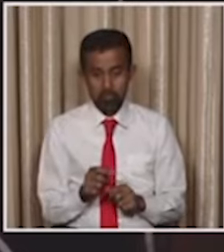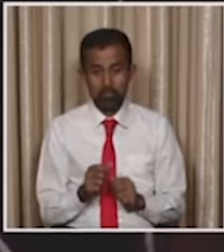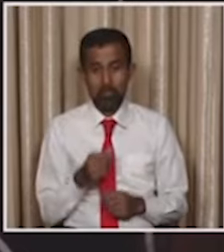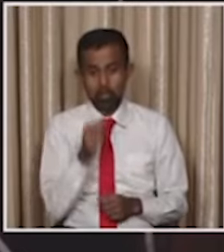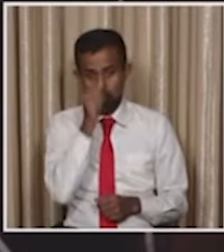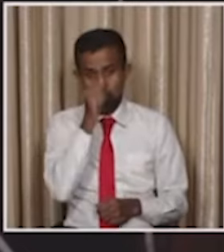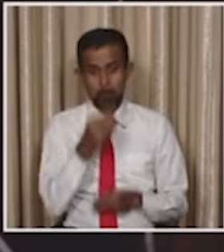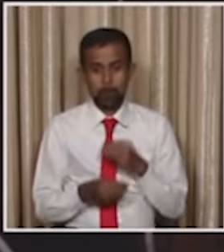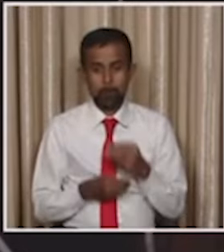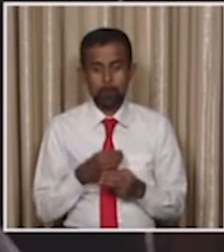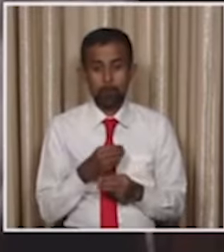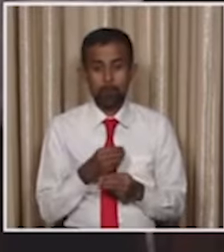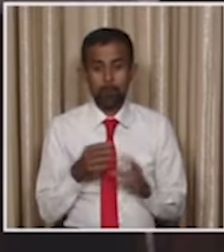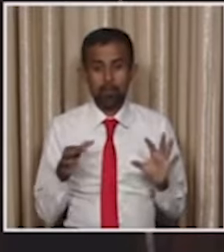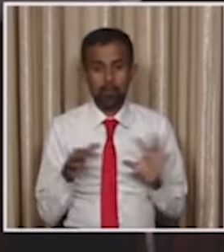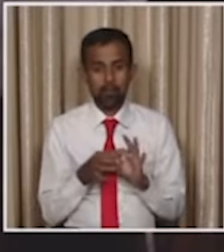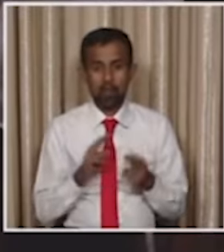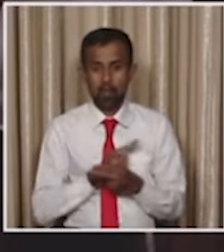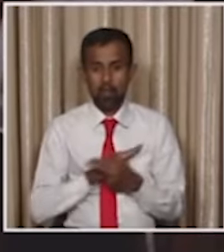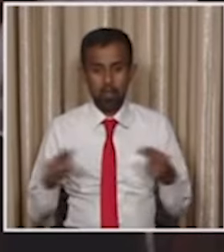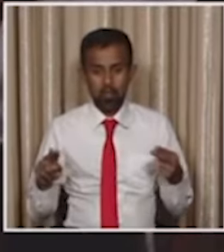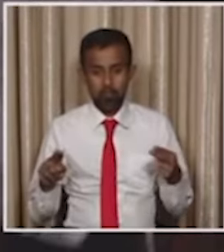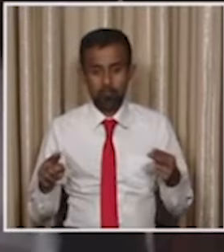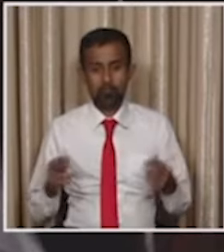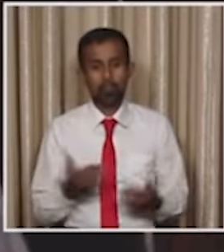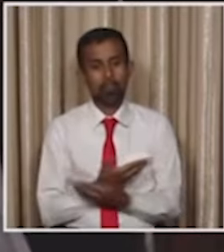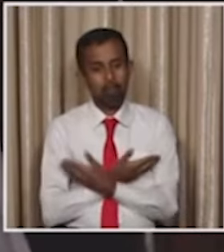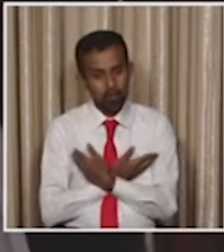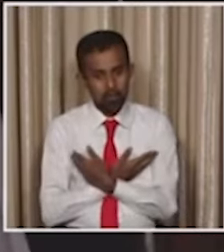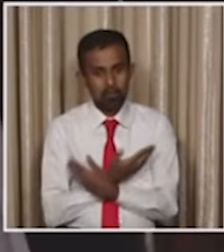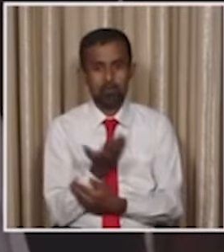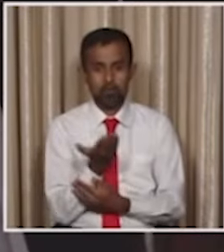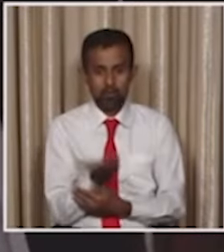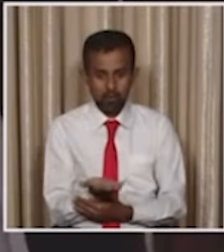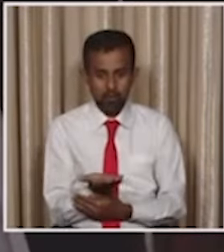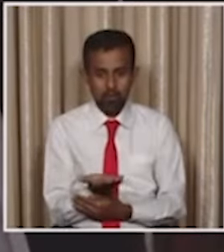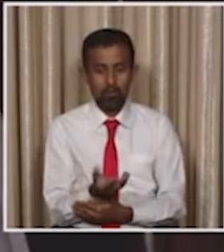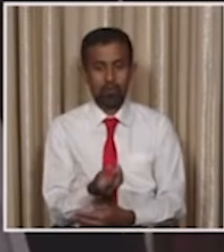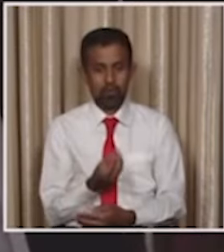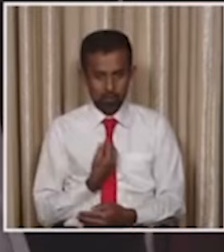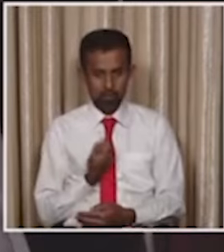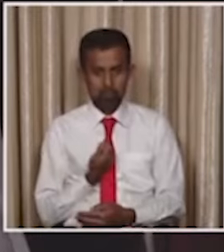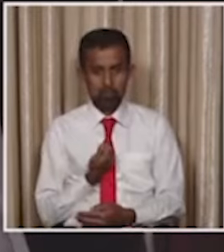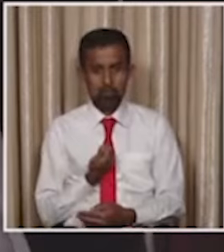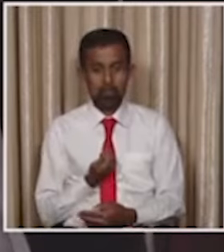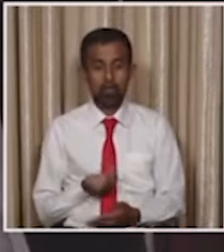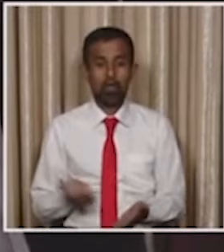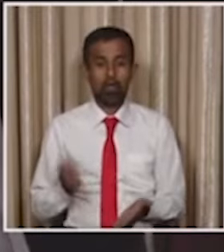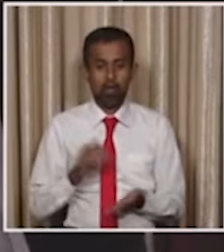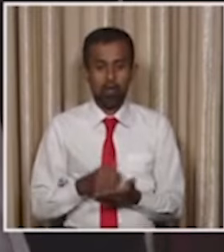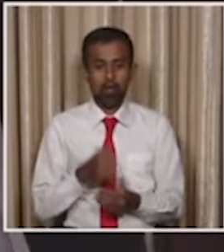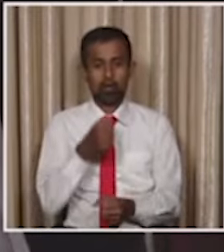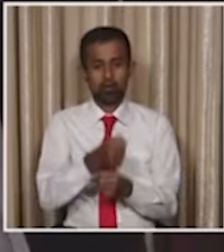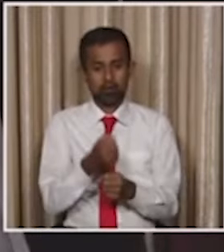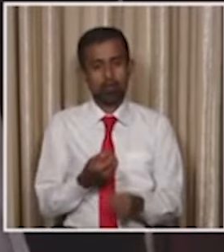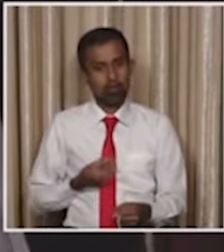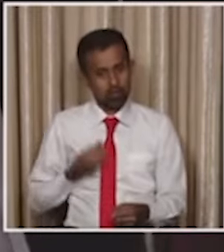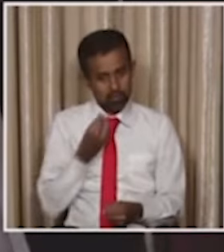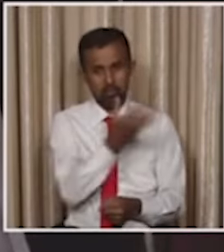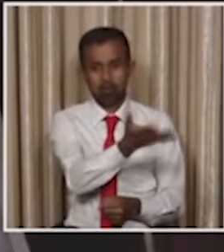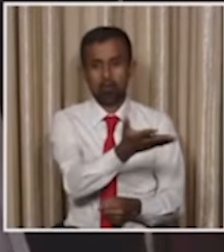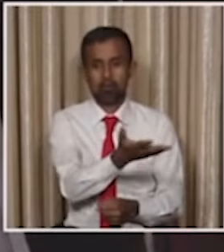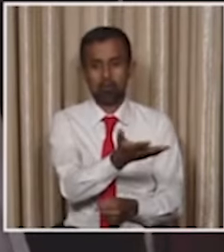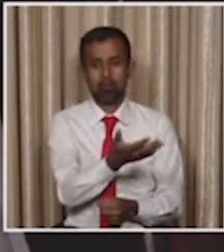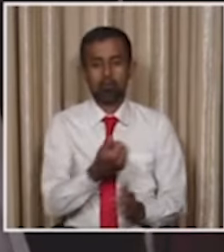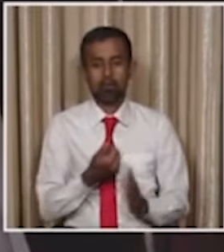ජාවාරමේ කොටස්කාර වෙන්න එපා. ආදරෙන් ඉල්ලනවා නැවතේ ලබාගත්ත මුදල් නැවත ගෙවීම කරන්න කියලා